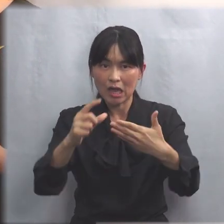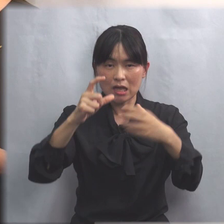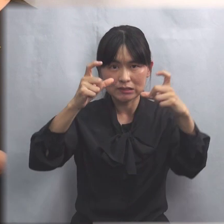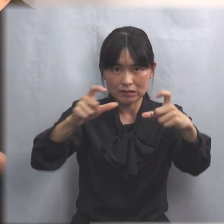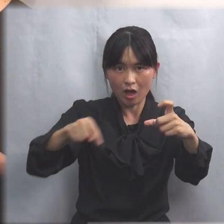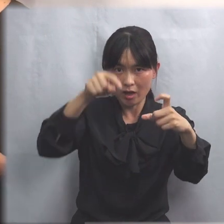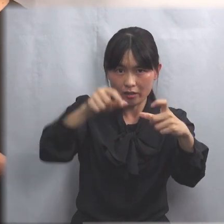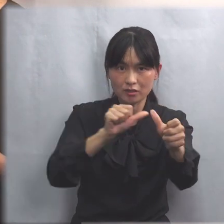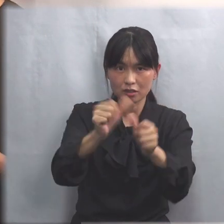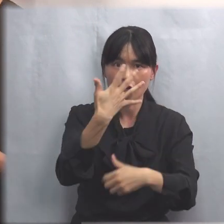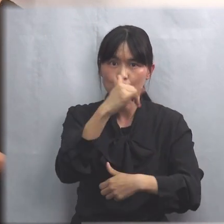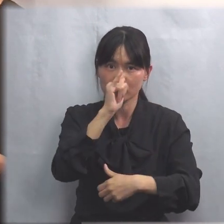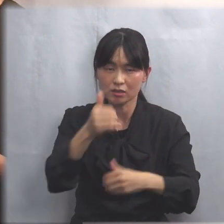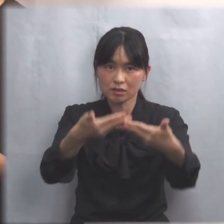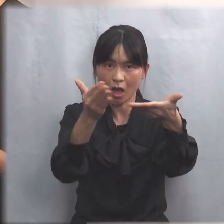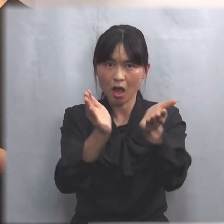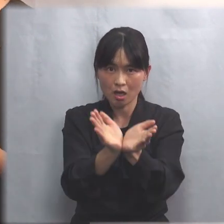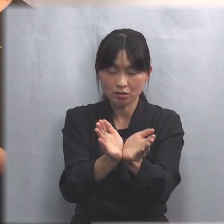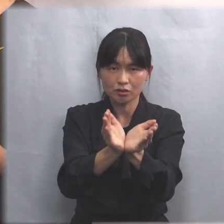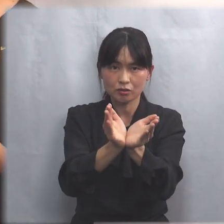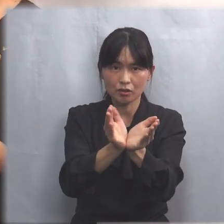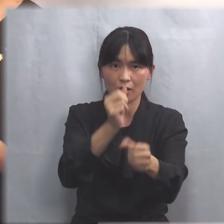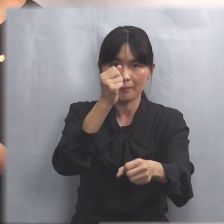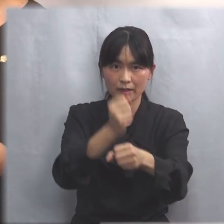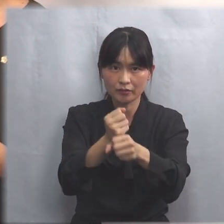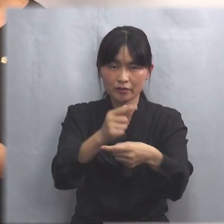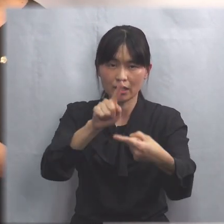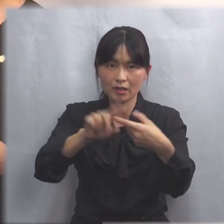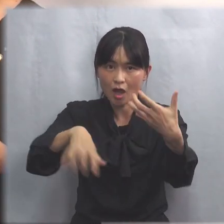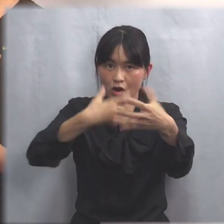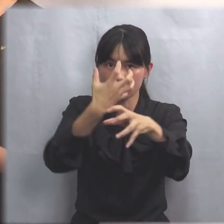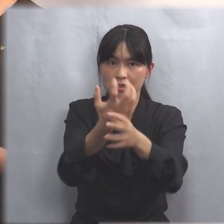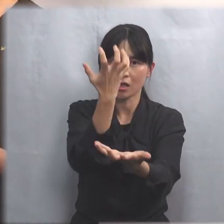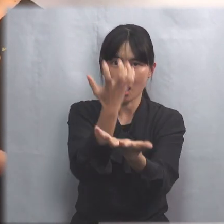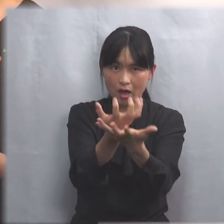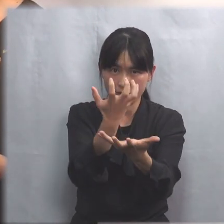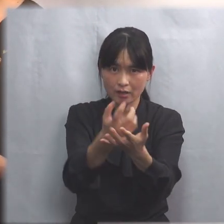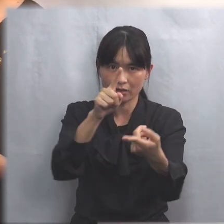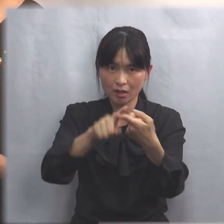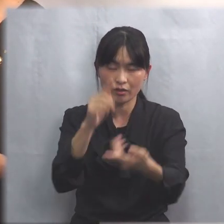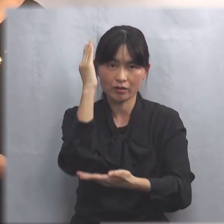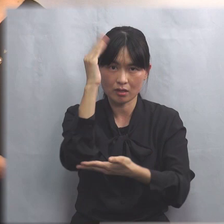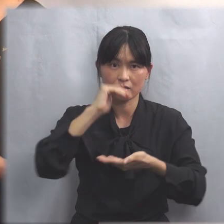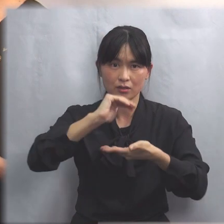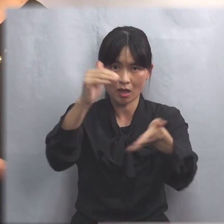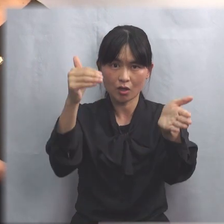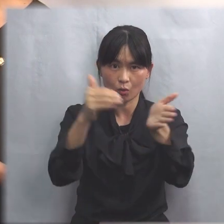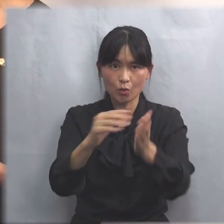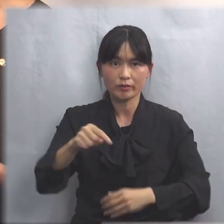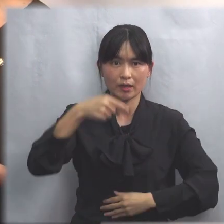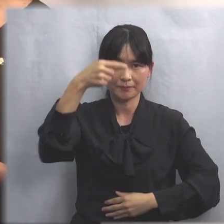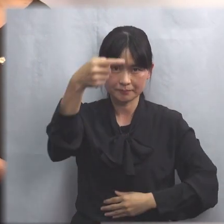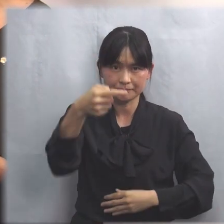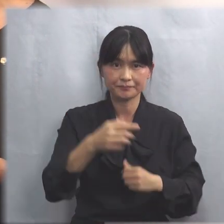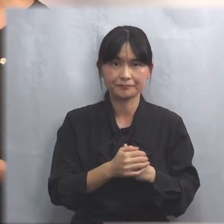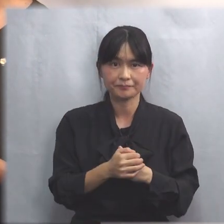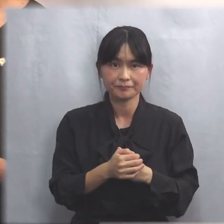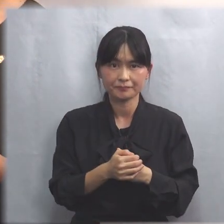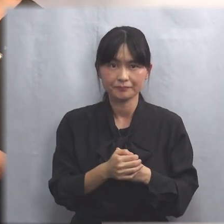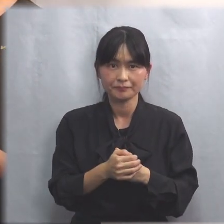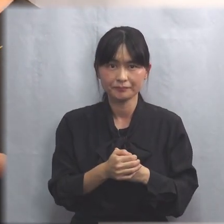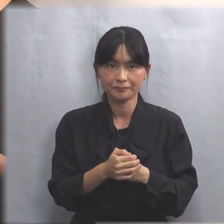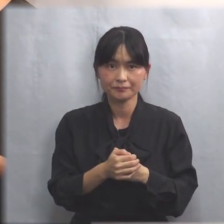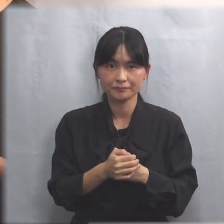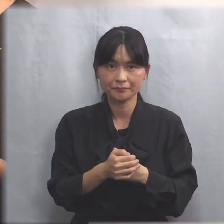지역에서 승리하는 정의당이 될 것인가 라고 하는 혁신위원회의 고민에 대한 내용을 전달을 드렸고요. 다음으로 넘어가도록